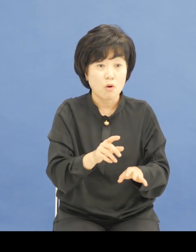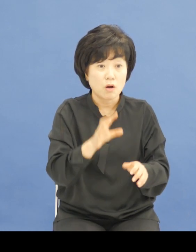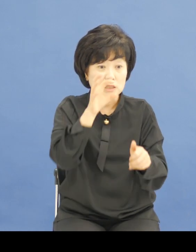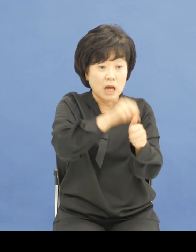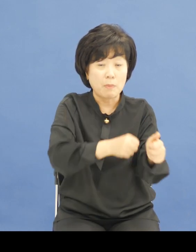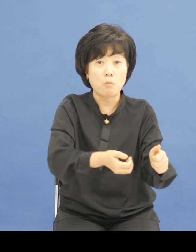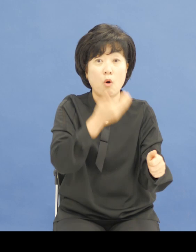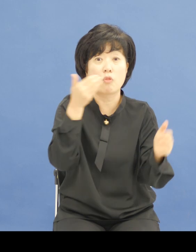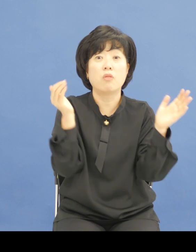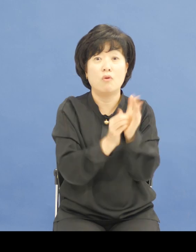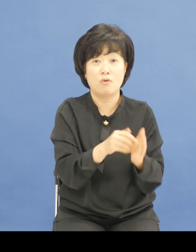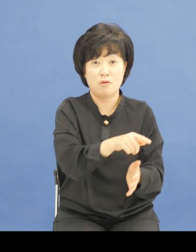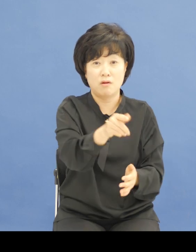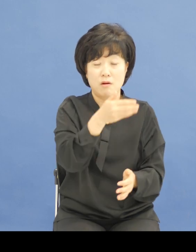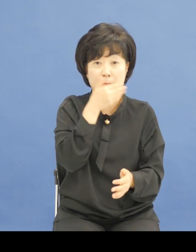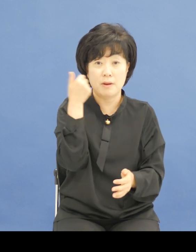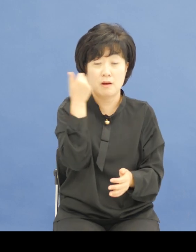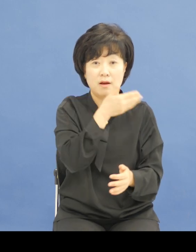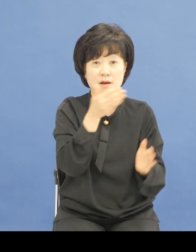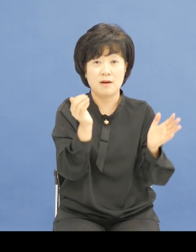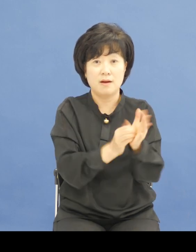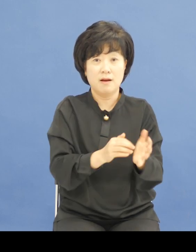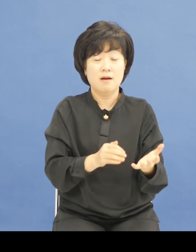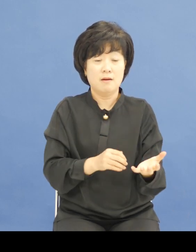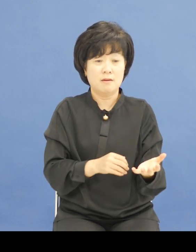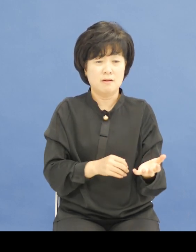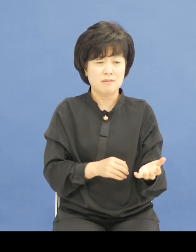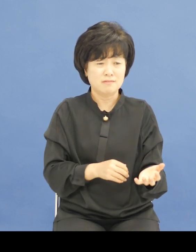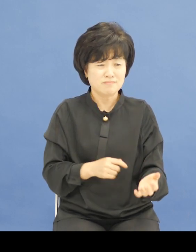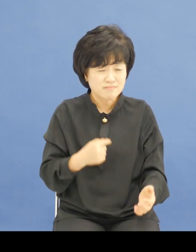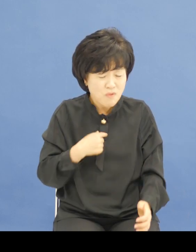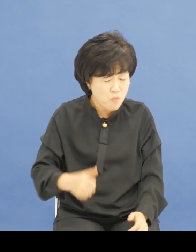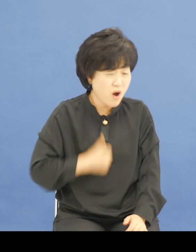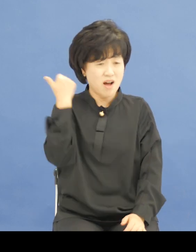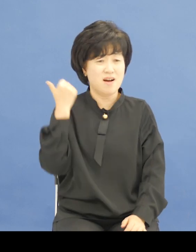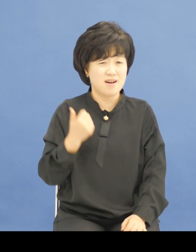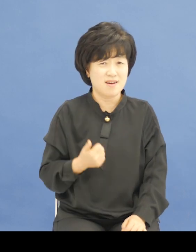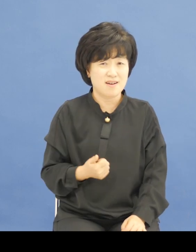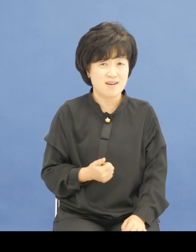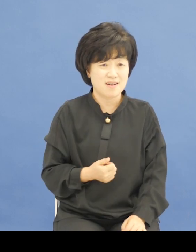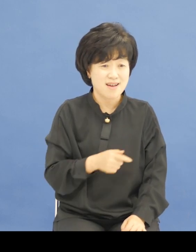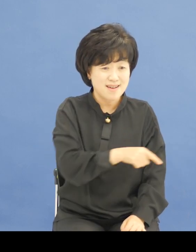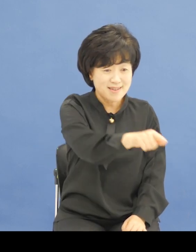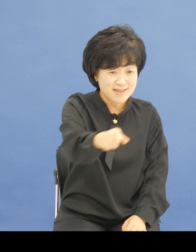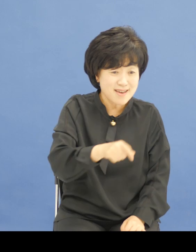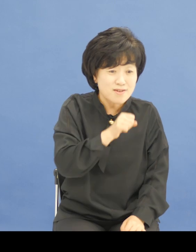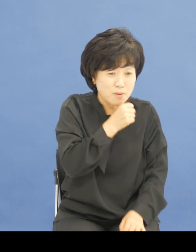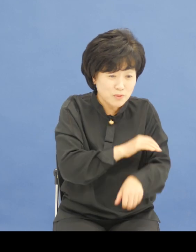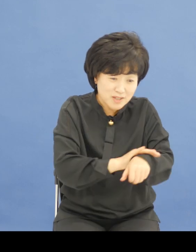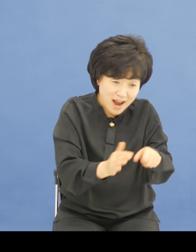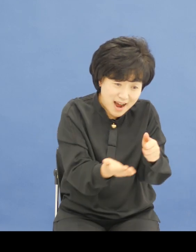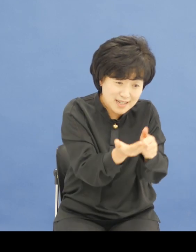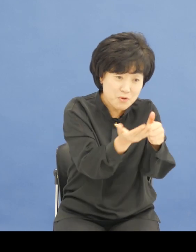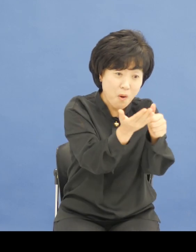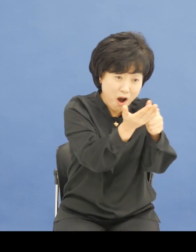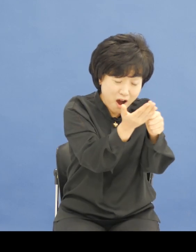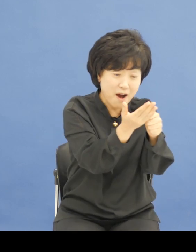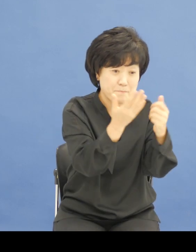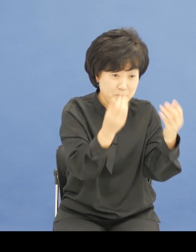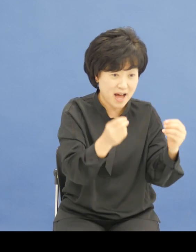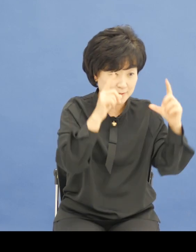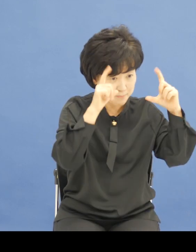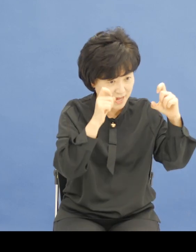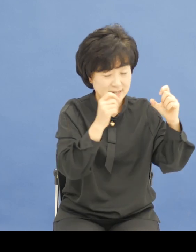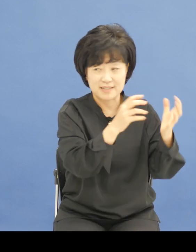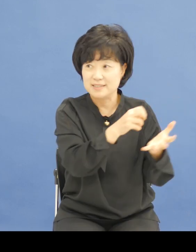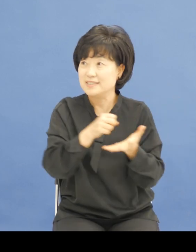이제 잘 키우는 걸 보여줘서 그렇죠. 아이들도 학교도 가고 그렇죠. 하고 와서 보고를 해야 이게 이제 또 더 후원도 오는데 없어져